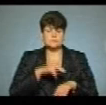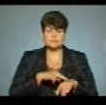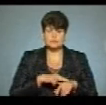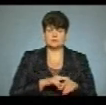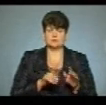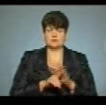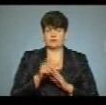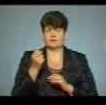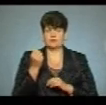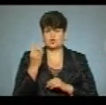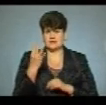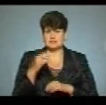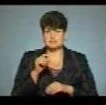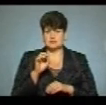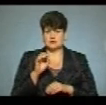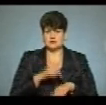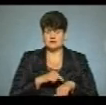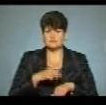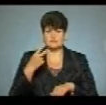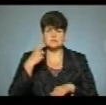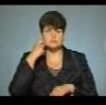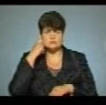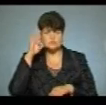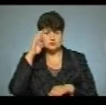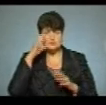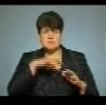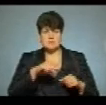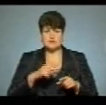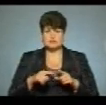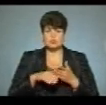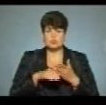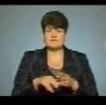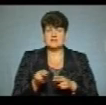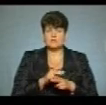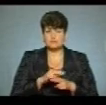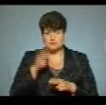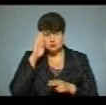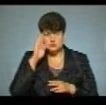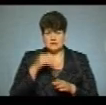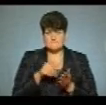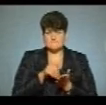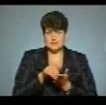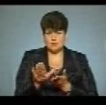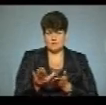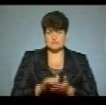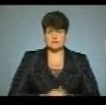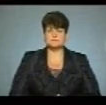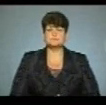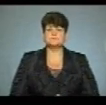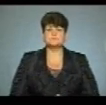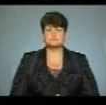надійшов о 14-й годині. 21-річного травмованого забрала швидка. Від лікування чоловік відмовився. Подробиці у сюжеті.